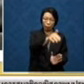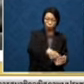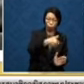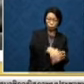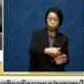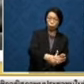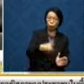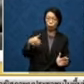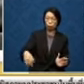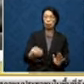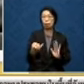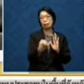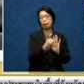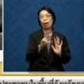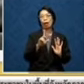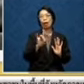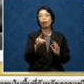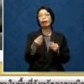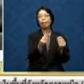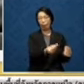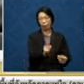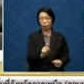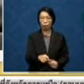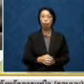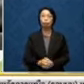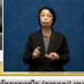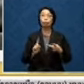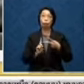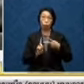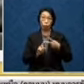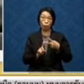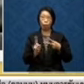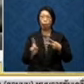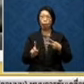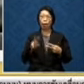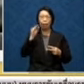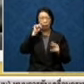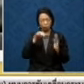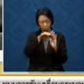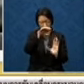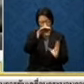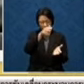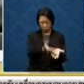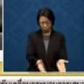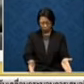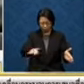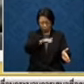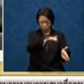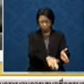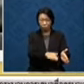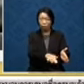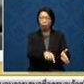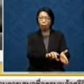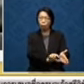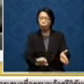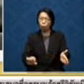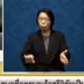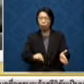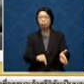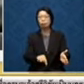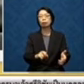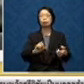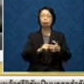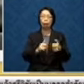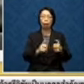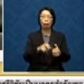มานจังหวัด101ดังกล่าวด้วยค่ะเรื่องที่2ปัญหาปริมาณน้ำตื้นเขินของอ่างเก็บน้ำห้วยกุดแดงตำบลหัวช้าง